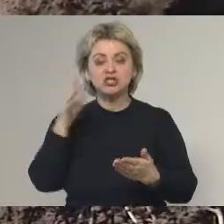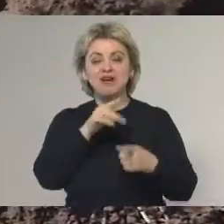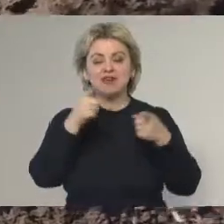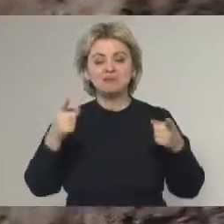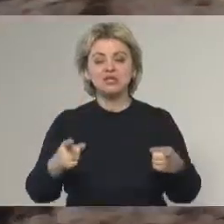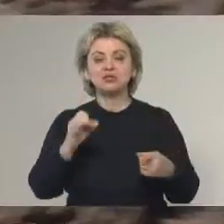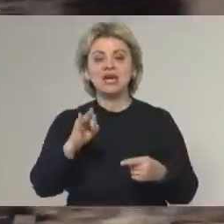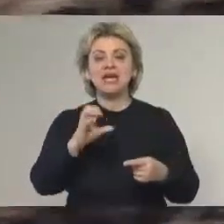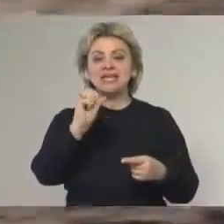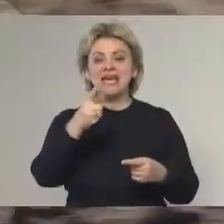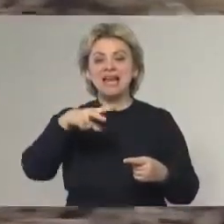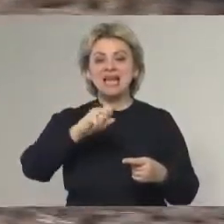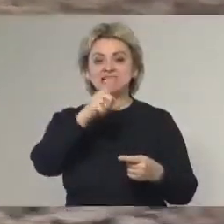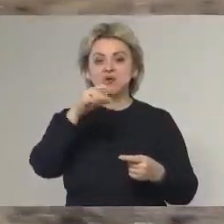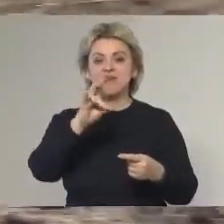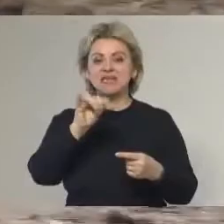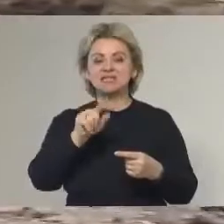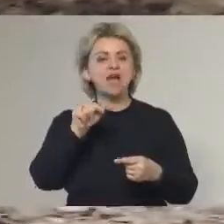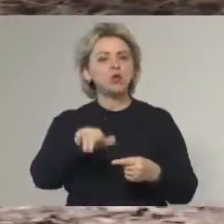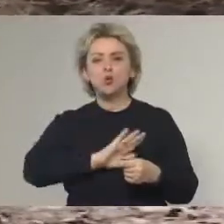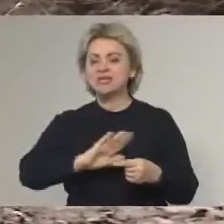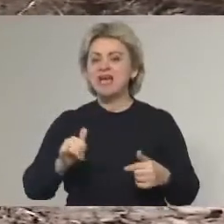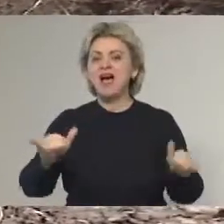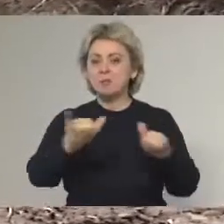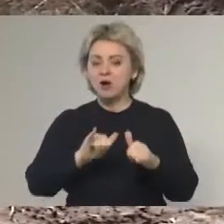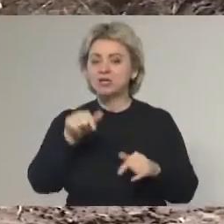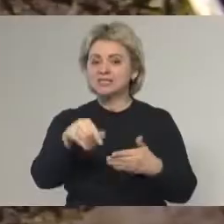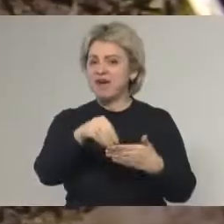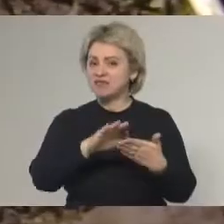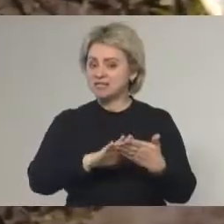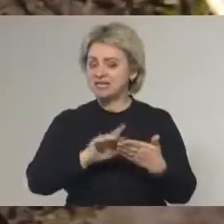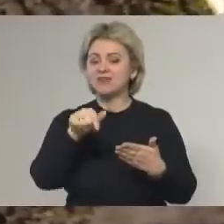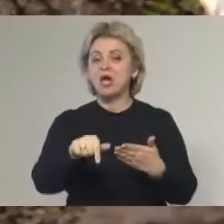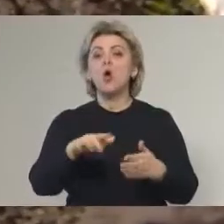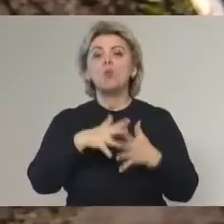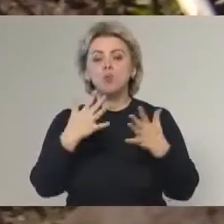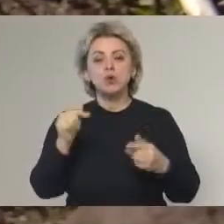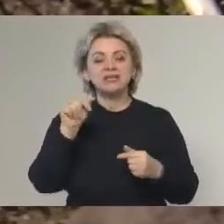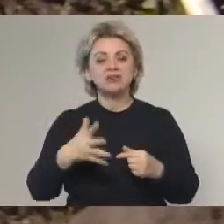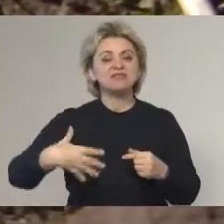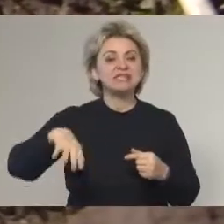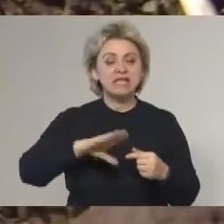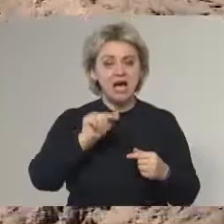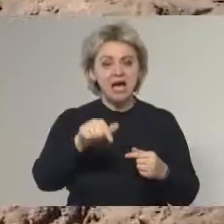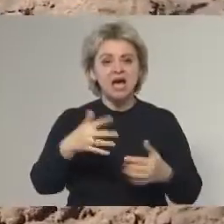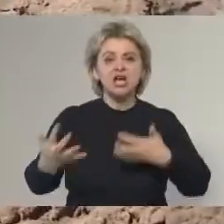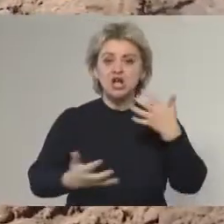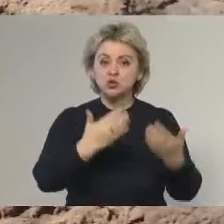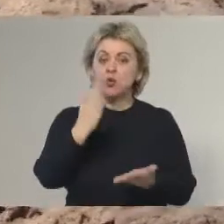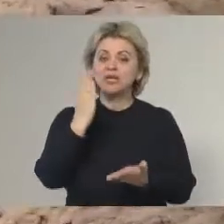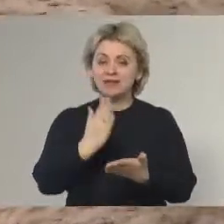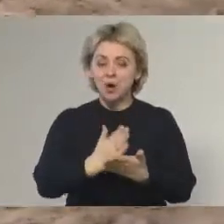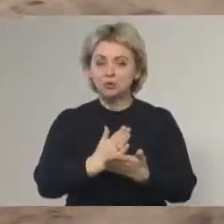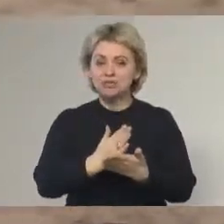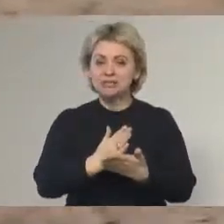периода, Елизаветинское. Оно не музеифицировано. Более того, сейчас раскопки